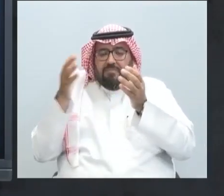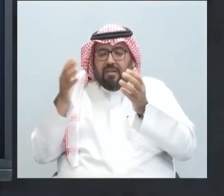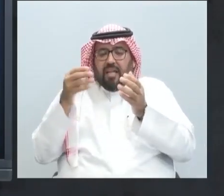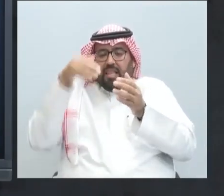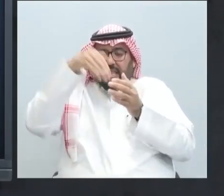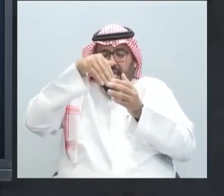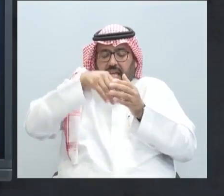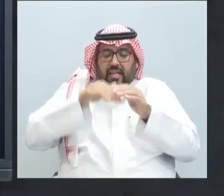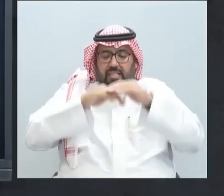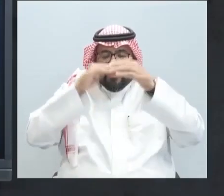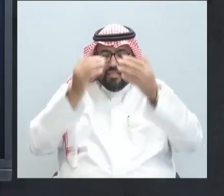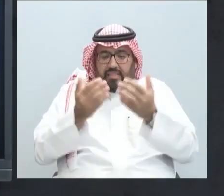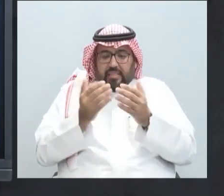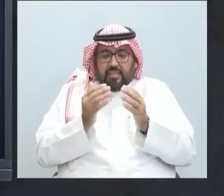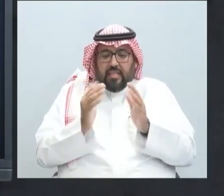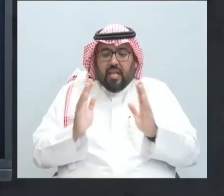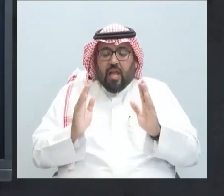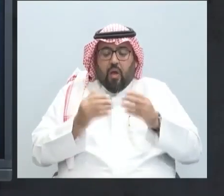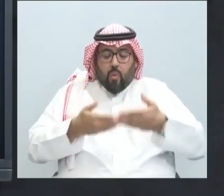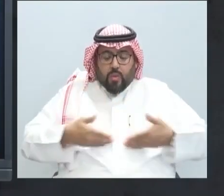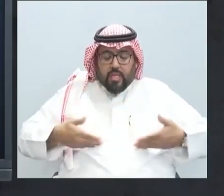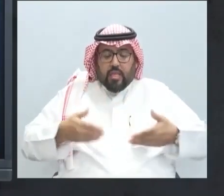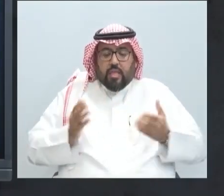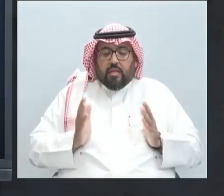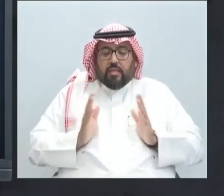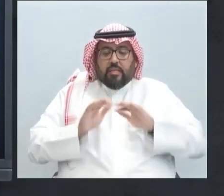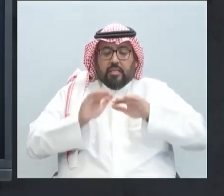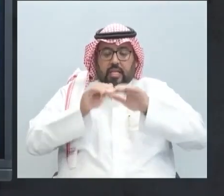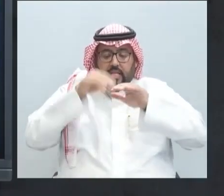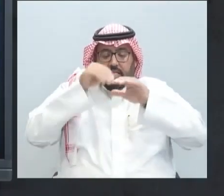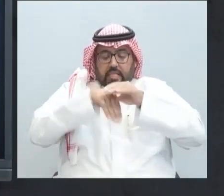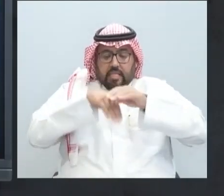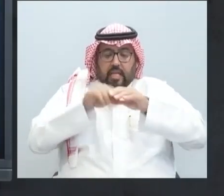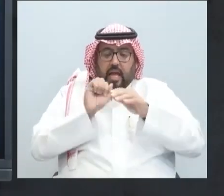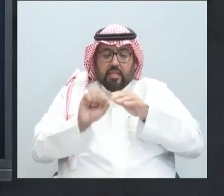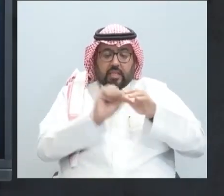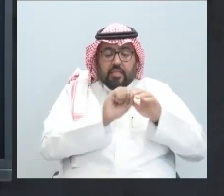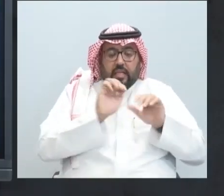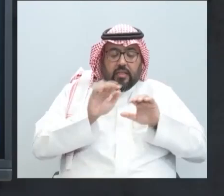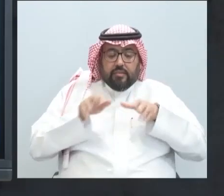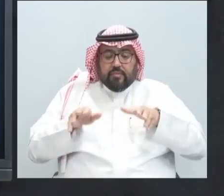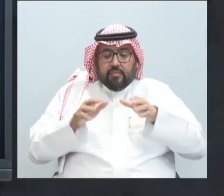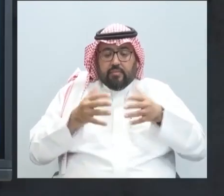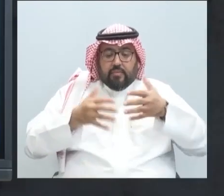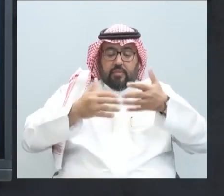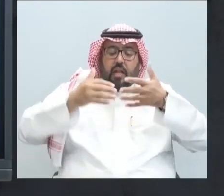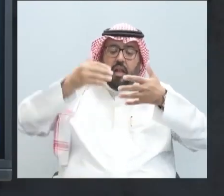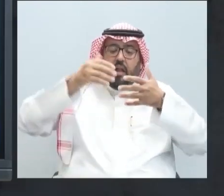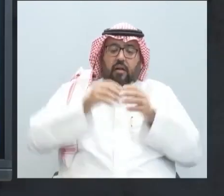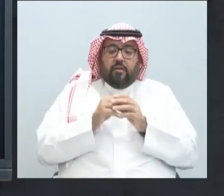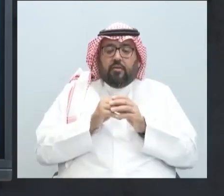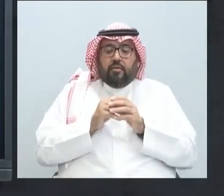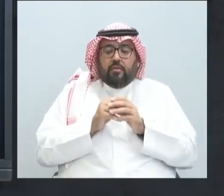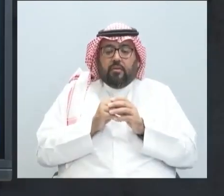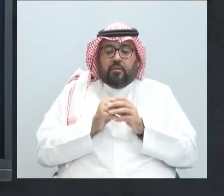الداخليه ثم ظه او عفوا الوسطى ثم انتهينا بالطبقه الداخليه تتخصص كل طبقه من هذه الطبقات لتكوين جزء